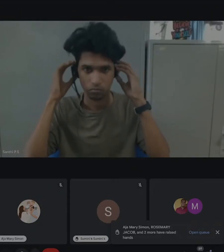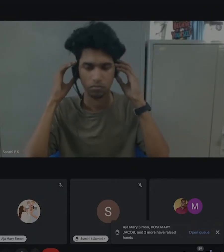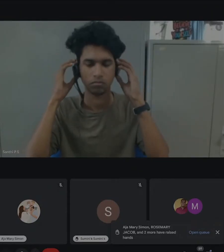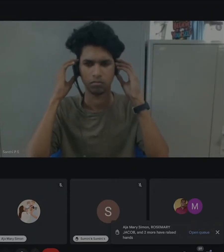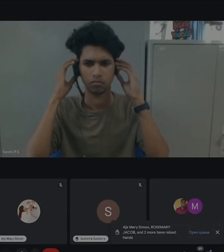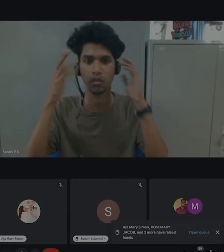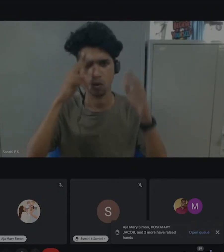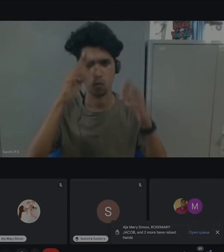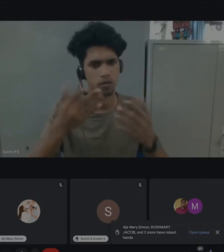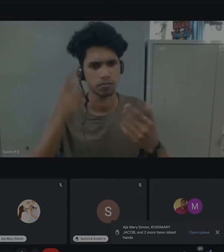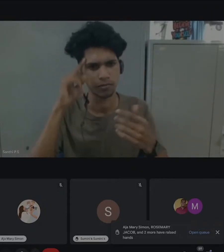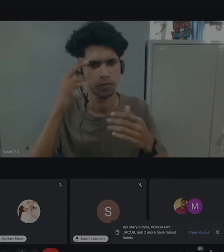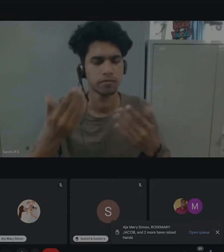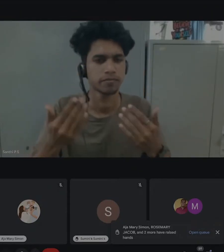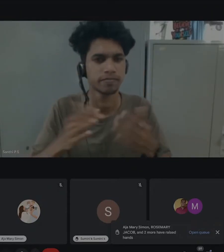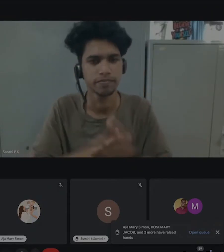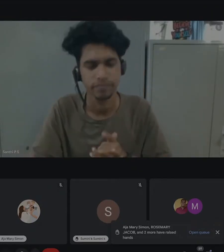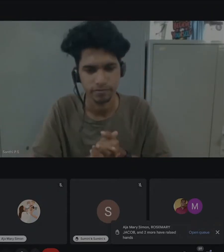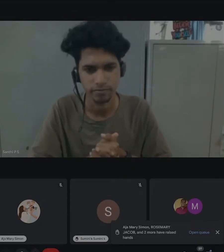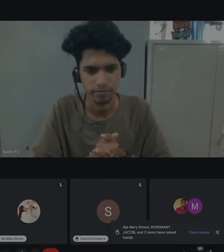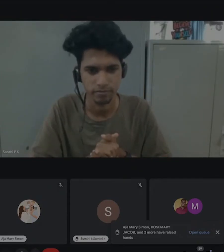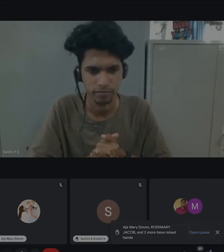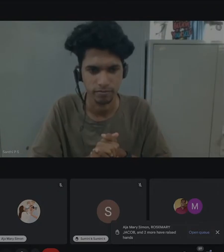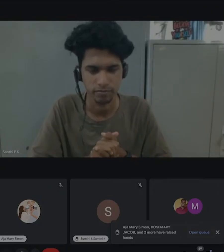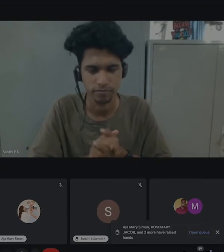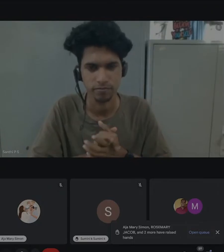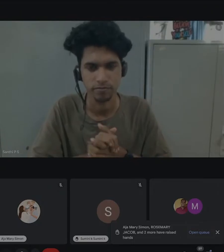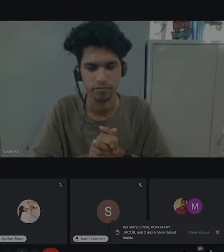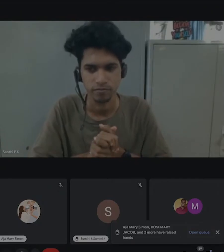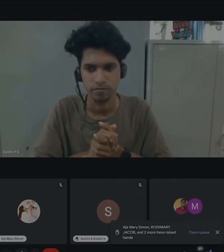ചോദ്യമുണ്ട്, ചോദിച്ചോളൂ. മേഡം, ഞാൻ ഇപ്പം വിളിച്ചത് തന്നെയാണ്.